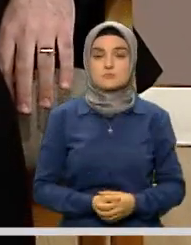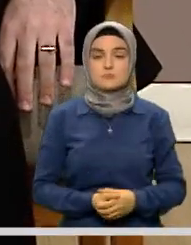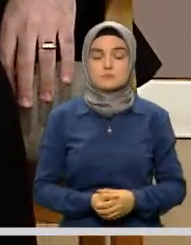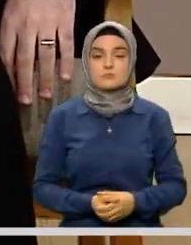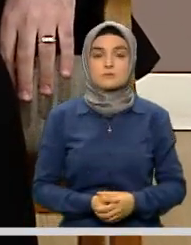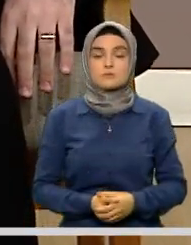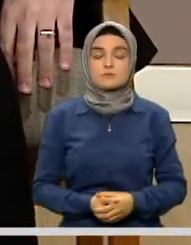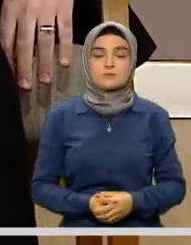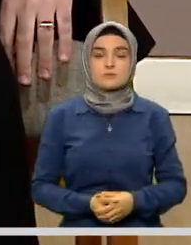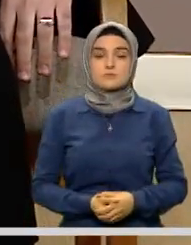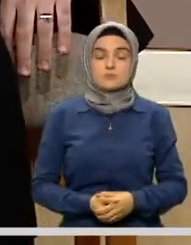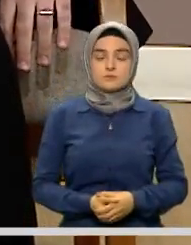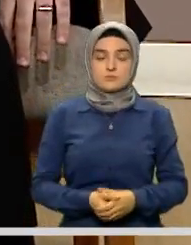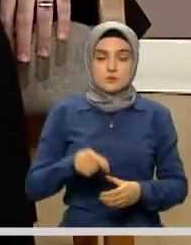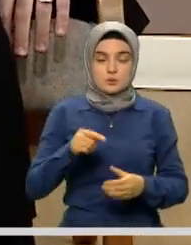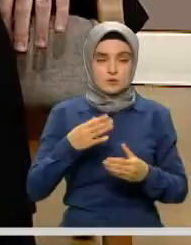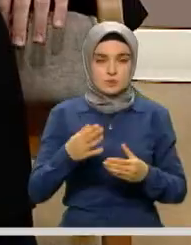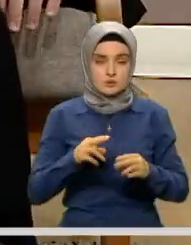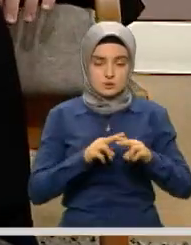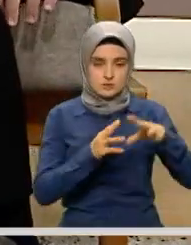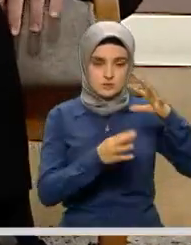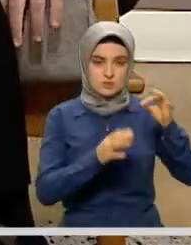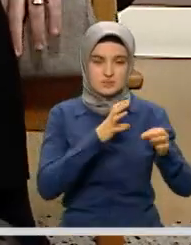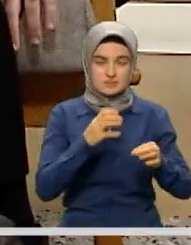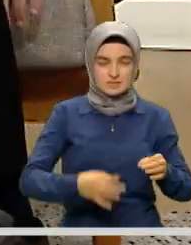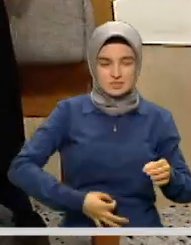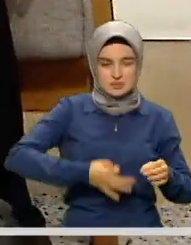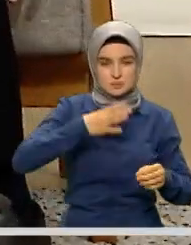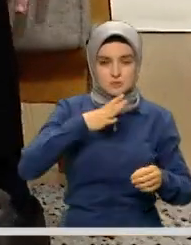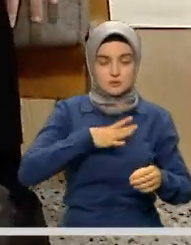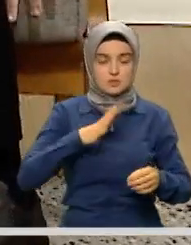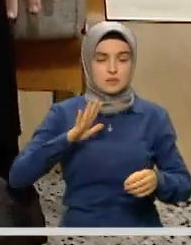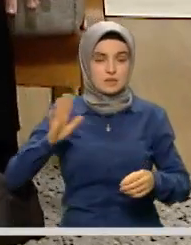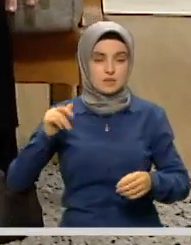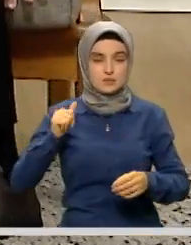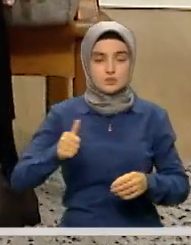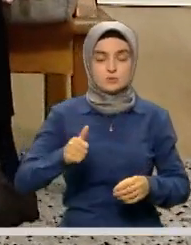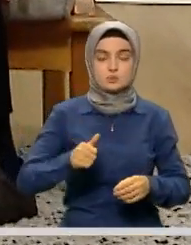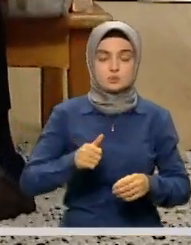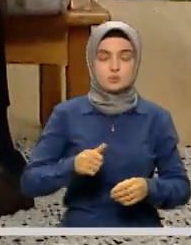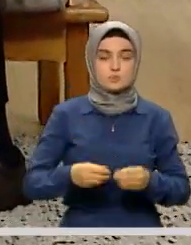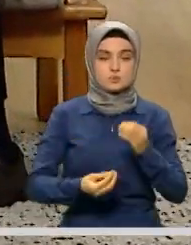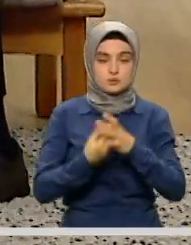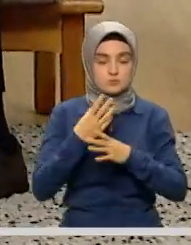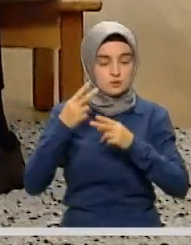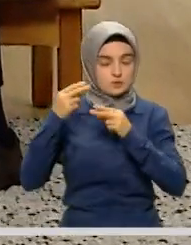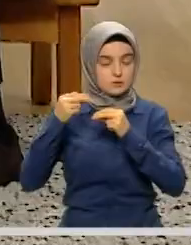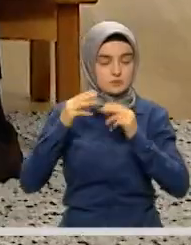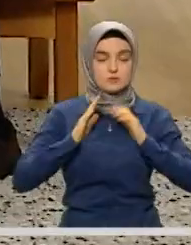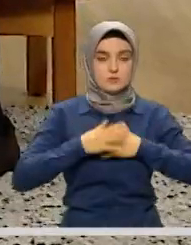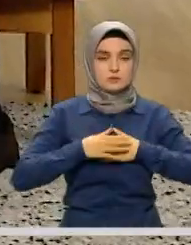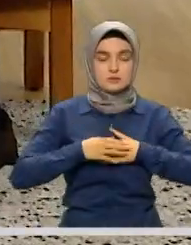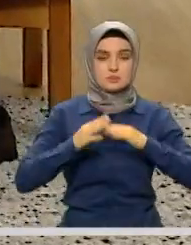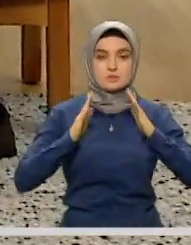Ka'b bunu yudum yudum bu acıyı hissediyor. Ve 50. gün sabah namazını kıldığında ayet-i kerime nazil oluyor. Diyor ki yerle